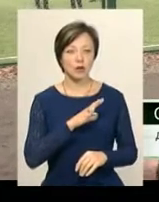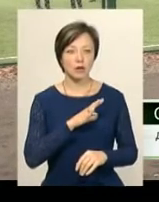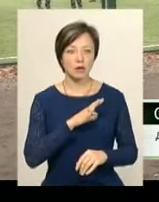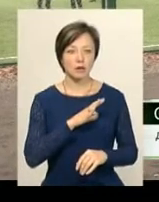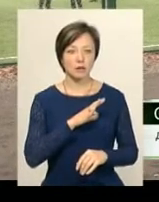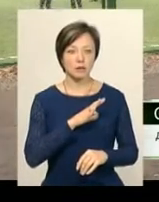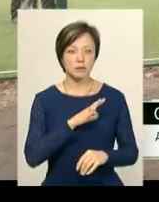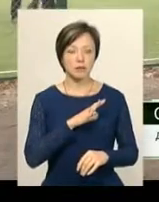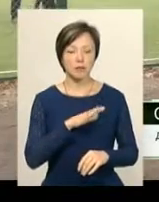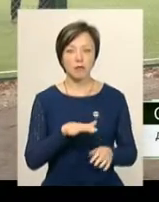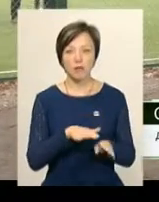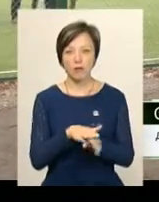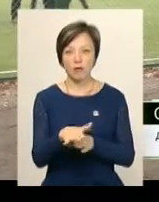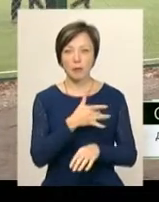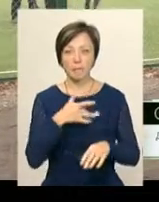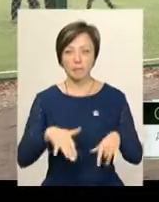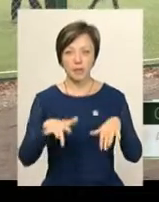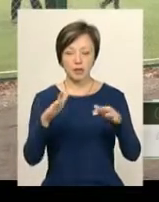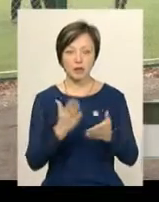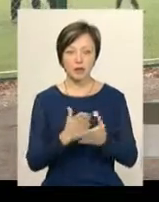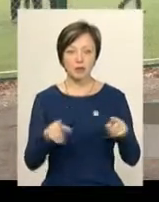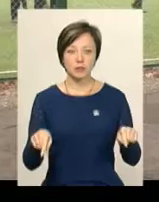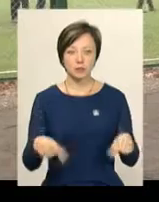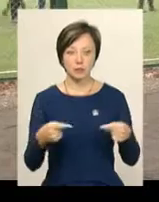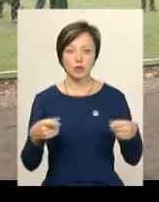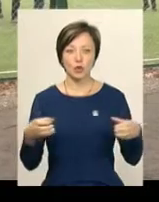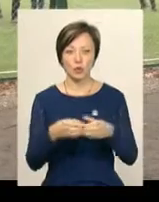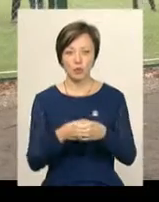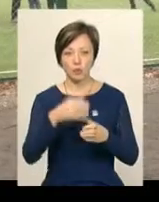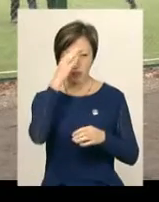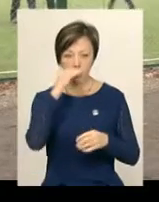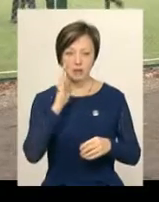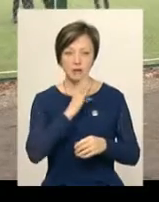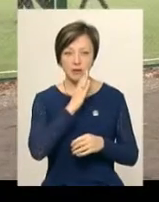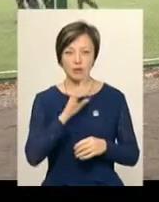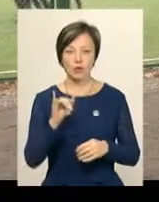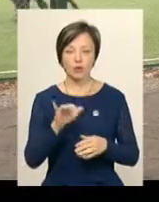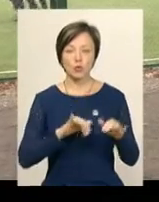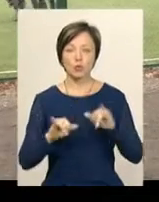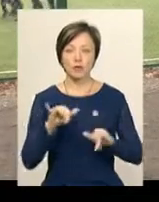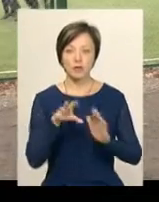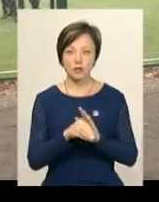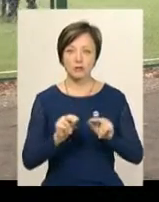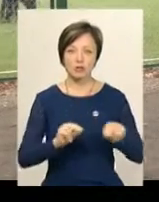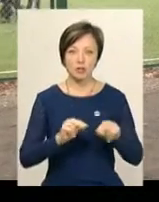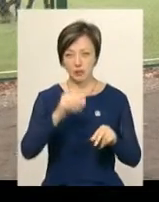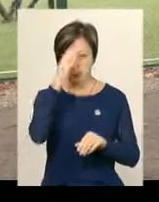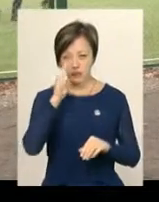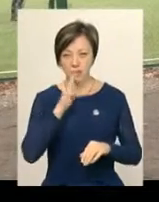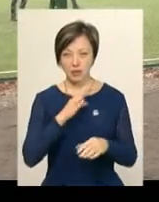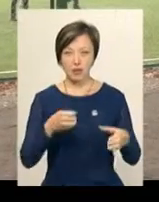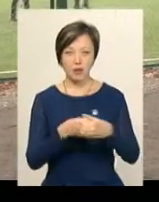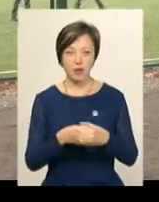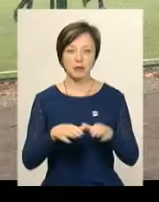пилу і пропозиції такі, щоб створити ініціативну групу батьків. От куди війшли і вчителі, і батьки, і